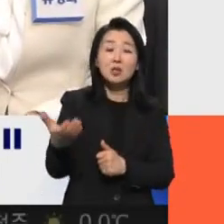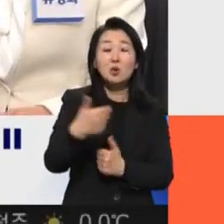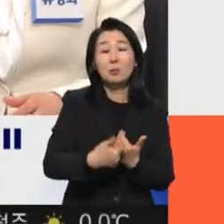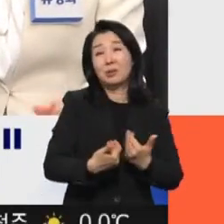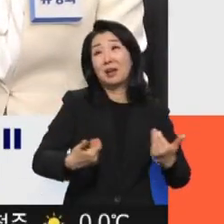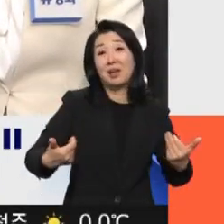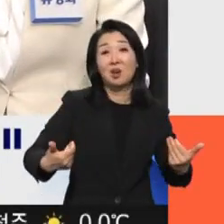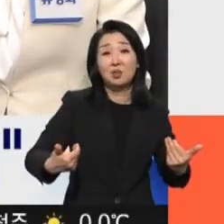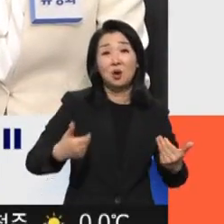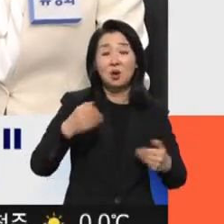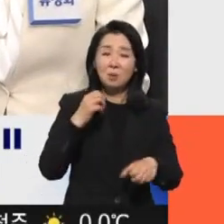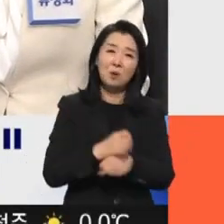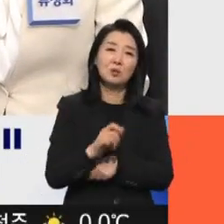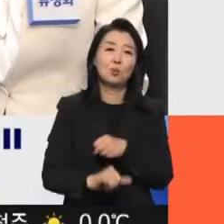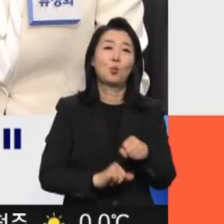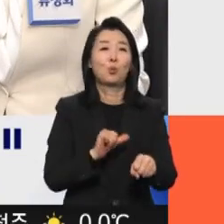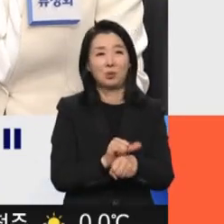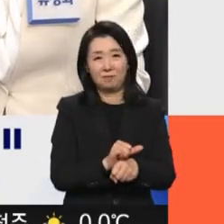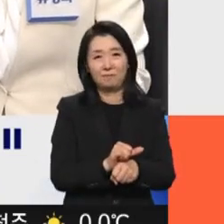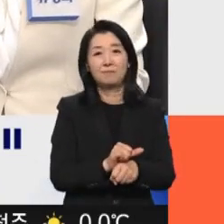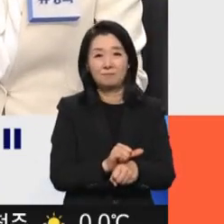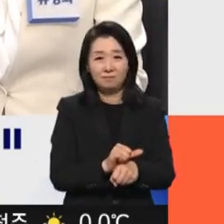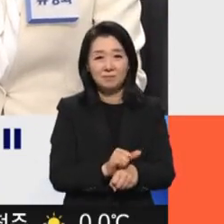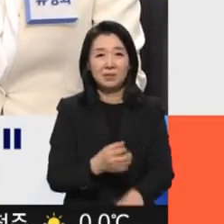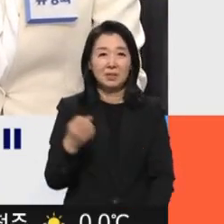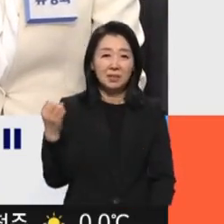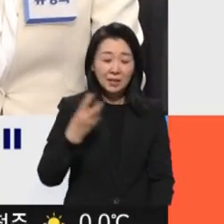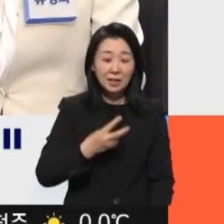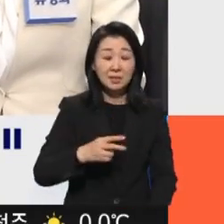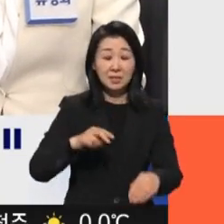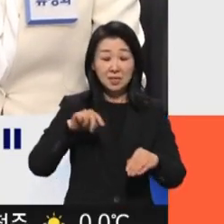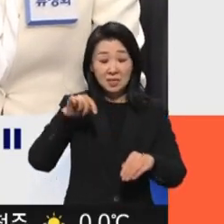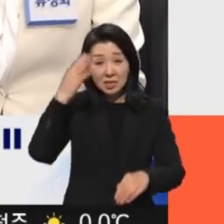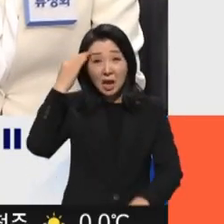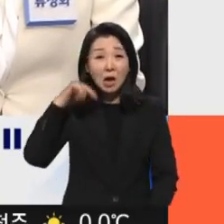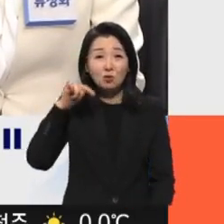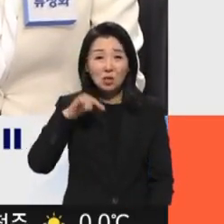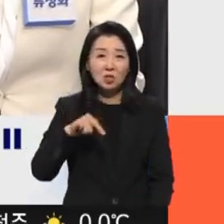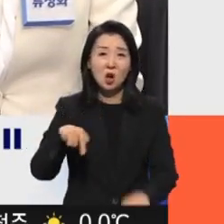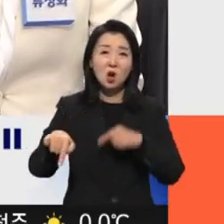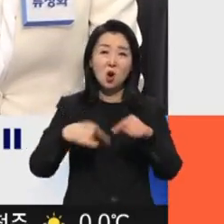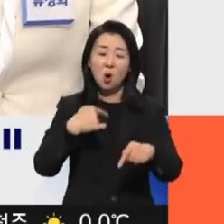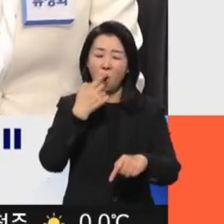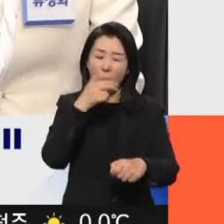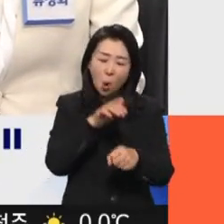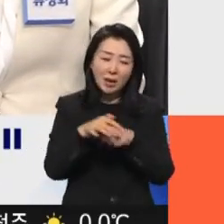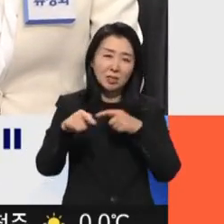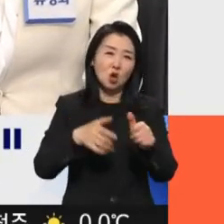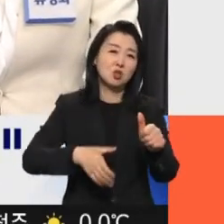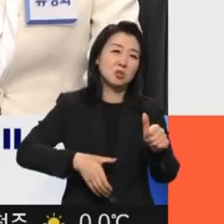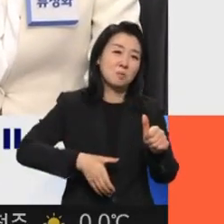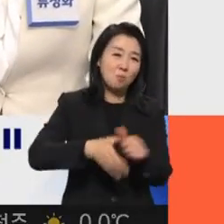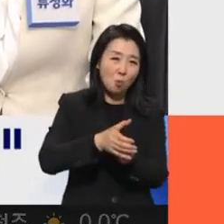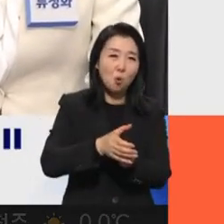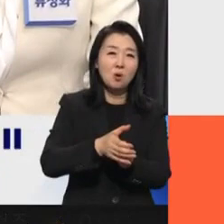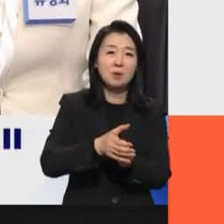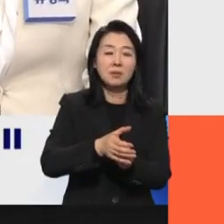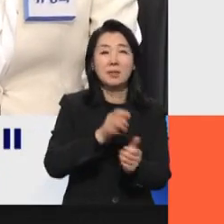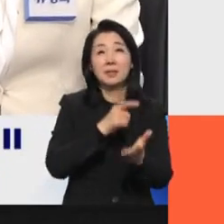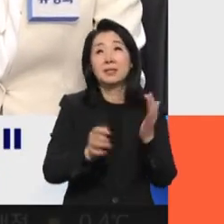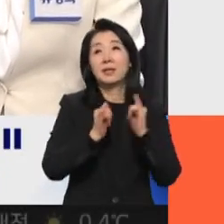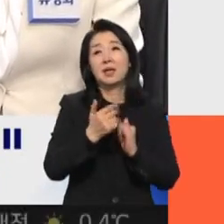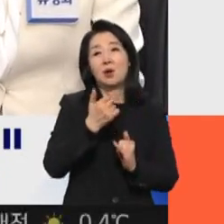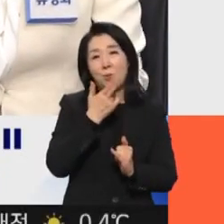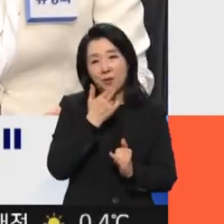고하고 벌써 5년이라는 세월이 흘렀다면서 다시는 이 땅에서 억울한 정치 보복의 희생양이 없기를 바라는 마음이라는